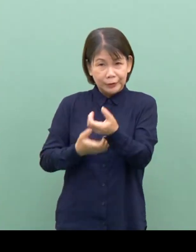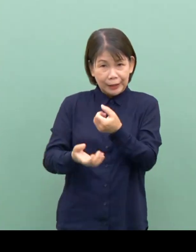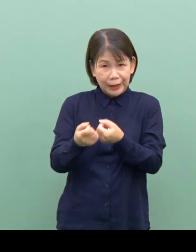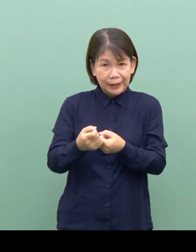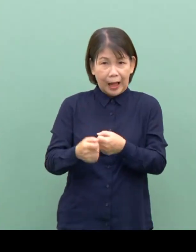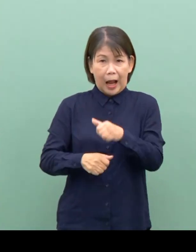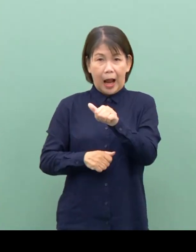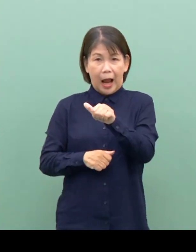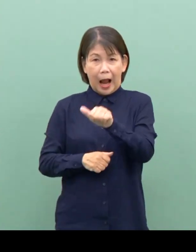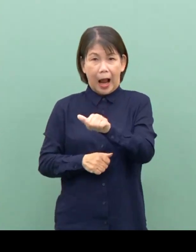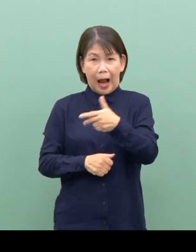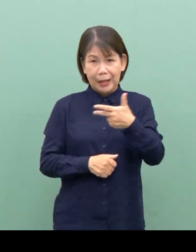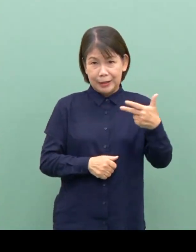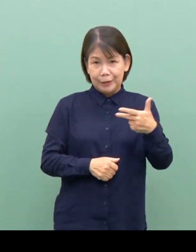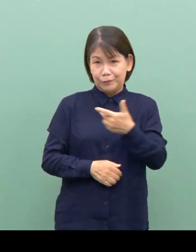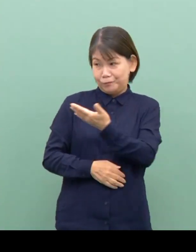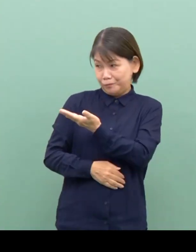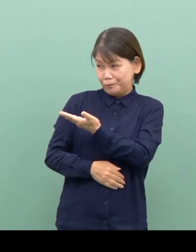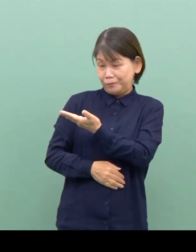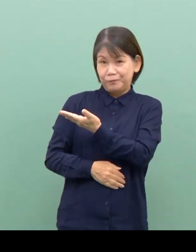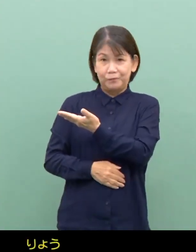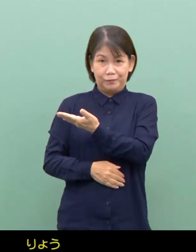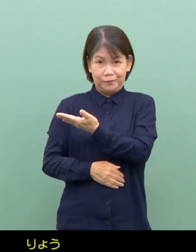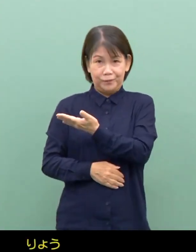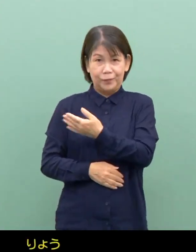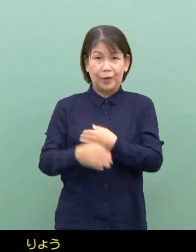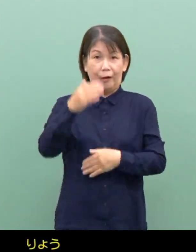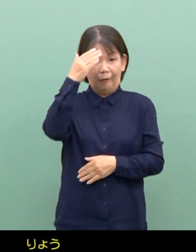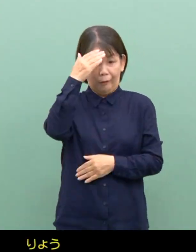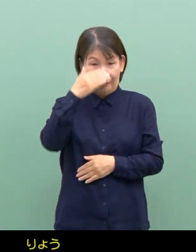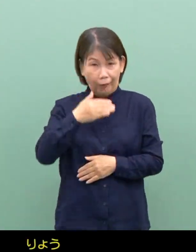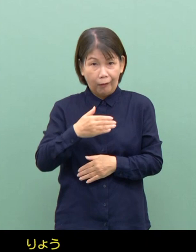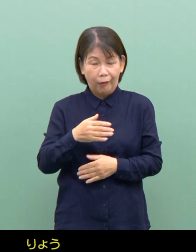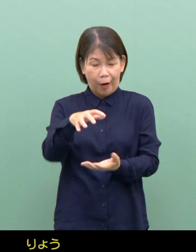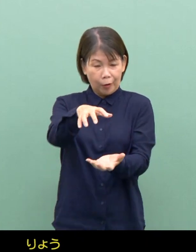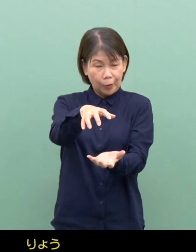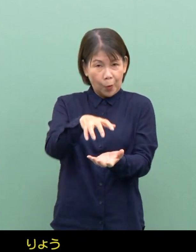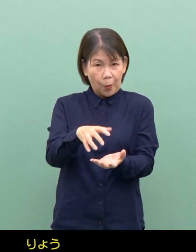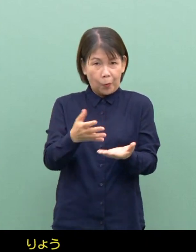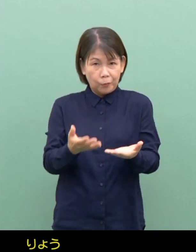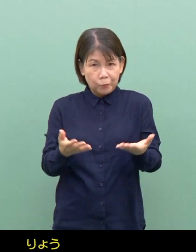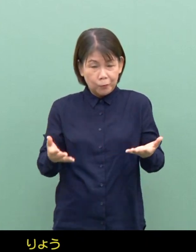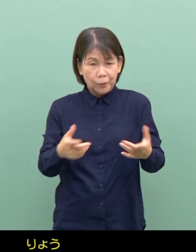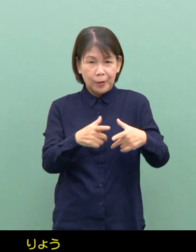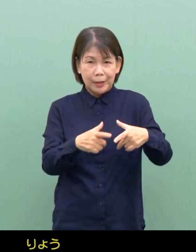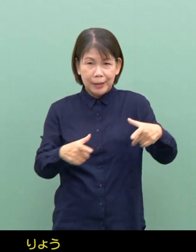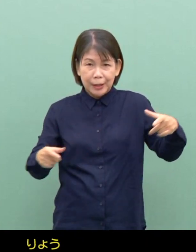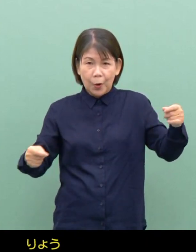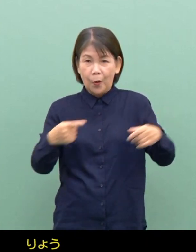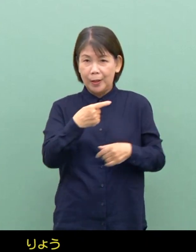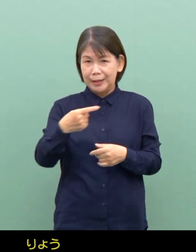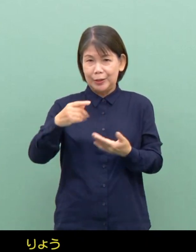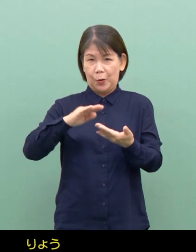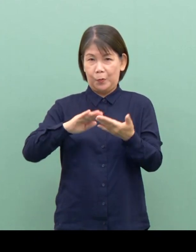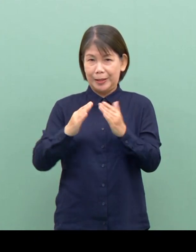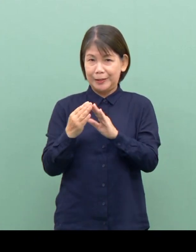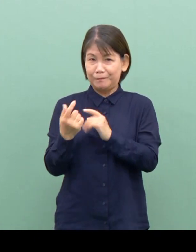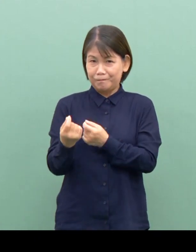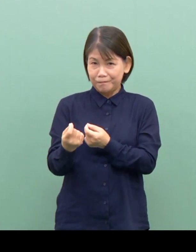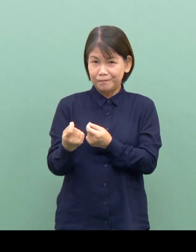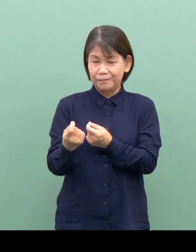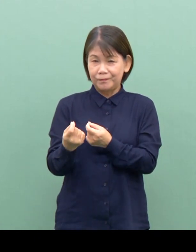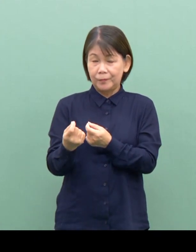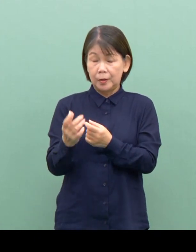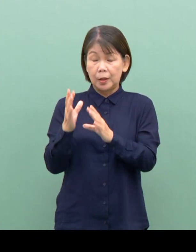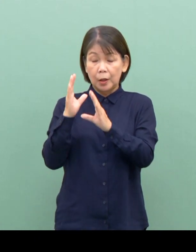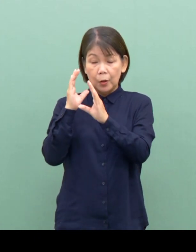された天然のマアジです。さすがアジの水揚げ量日本一の町だね。ア